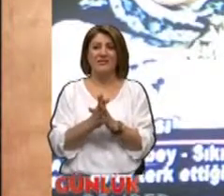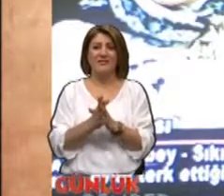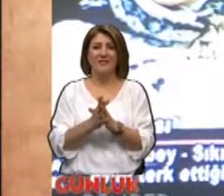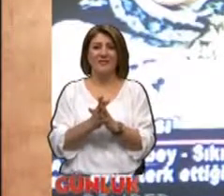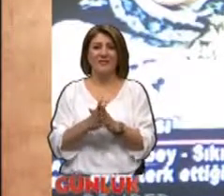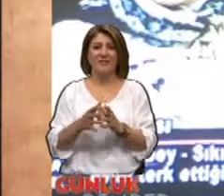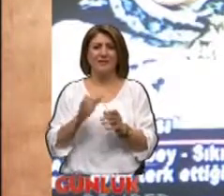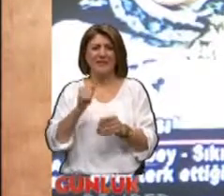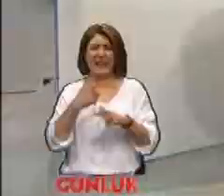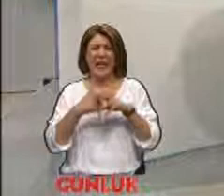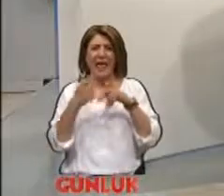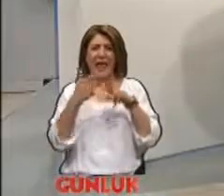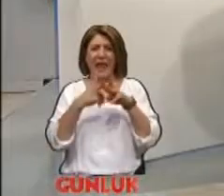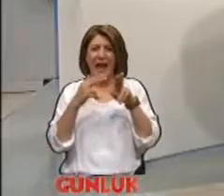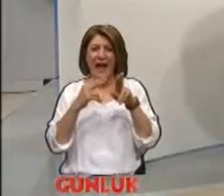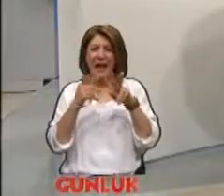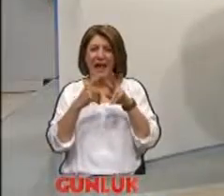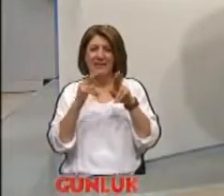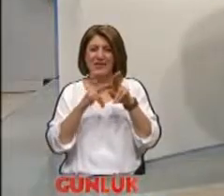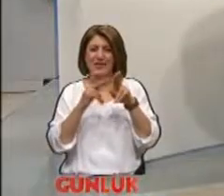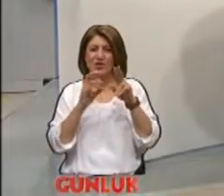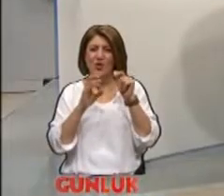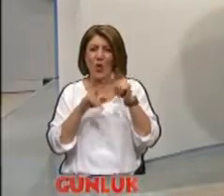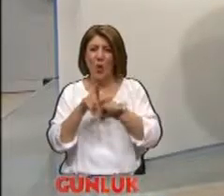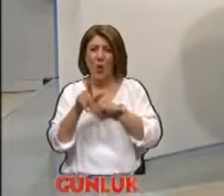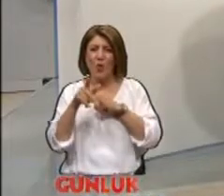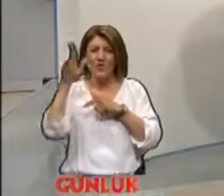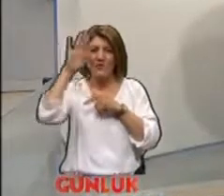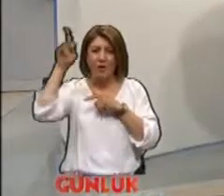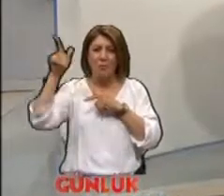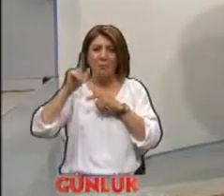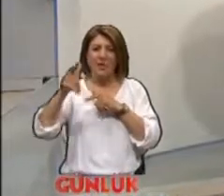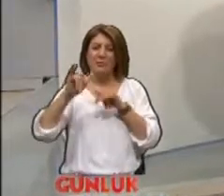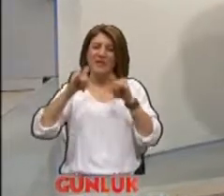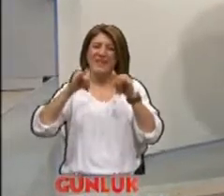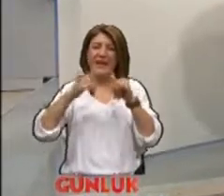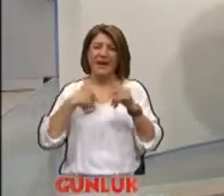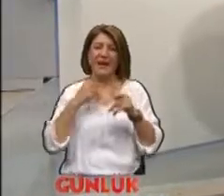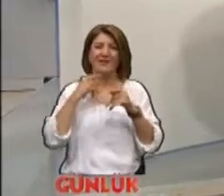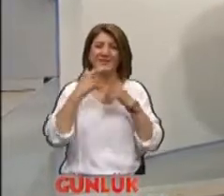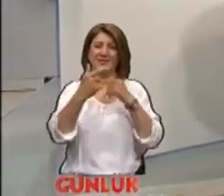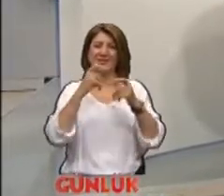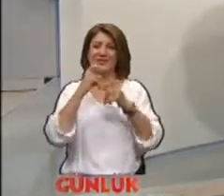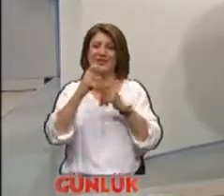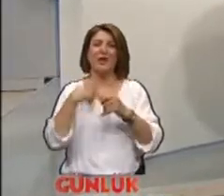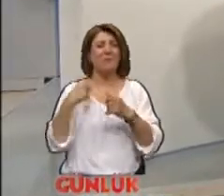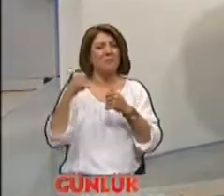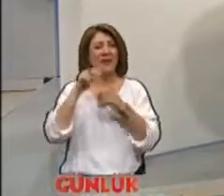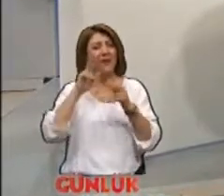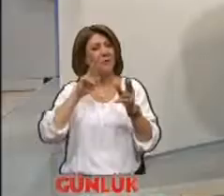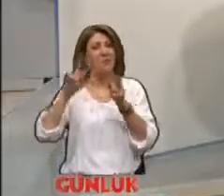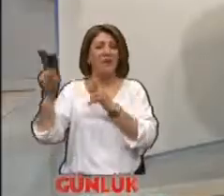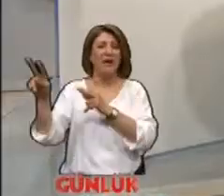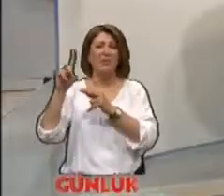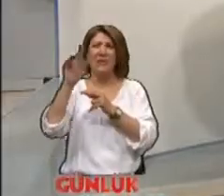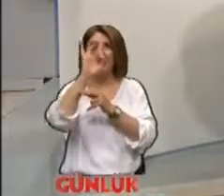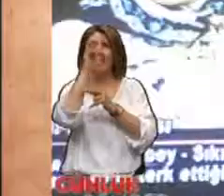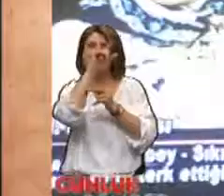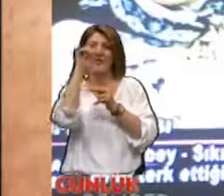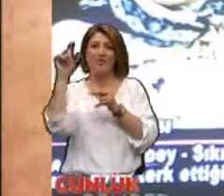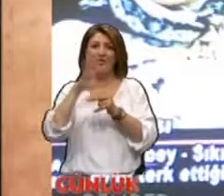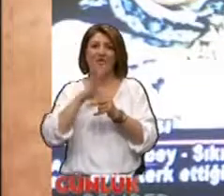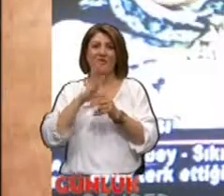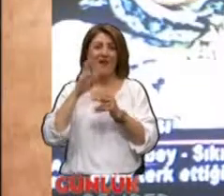zıt Erenköy deyip kaçmış. Hani bunu haber olarak orada üstteki olması... yazıyı bir daha ne olur onu ekranda tekrar görebilir miyiz? Orada bir şey